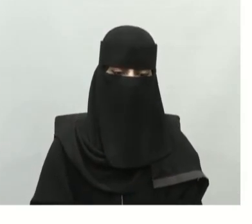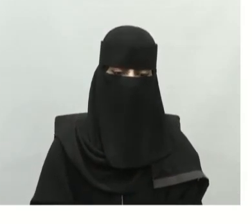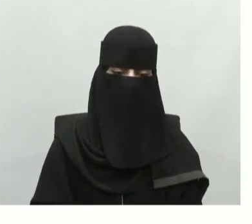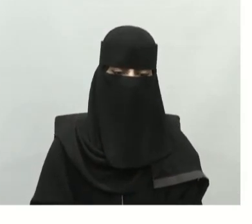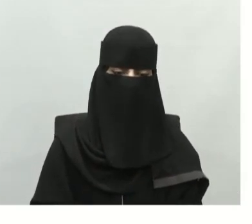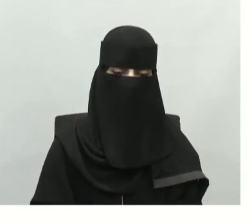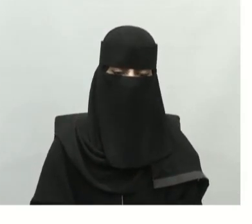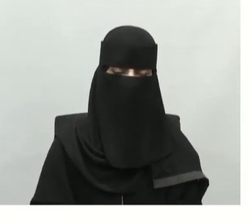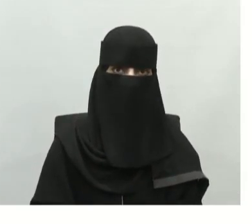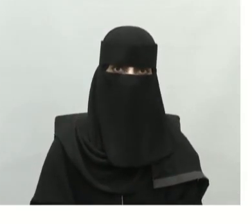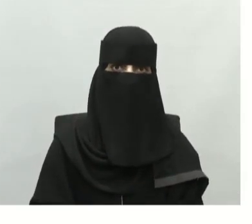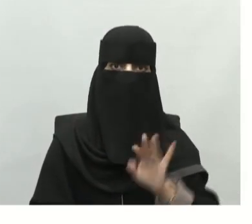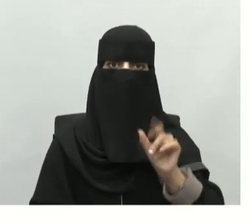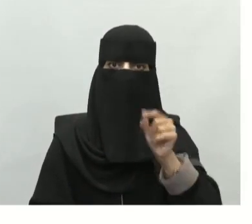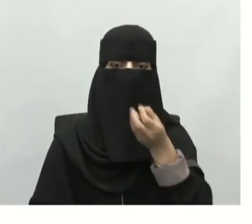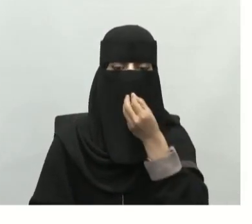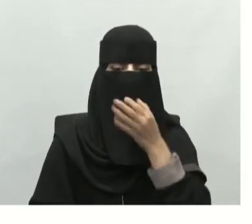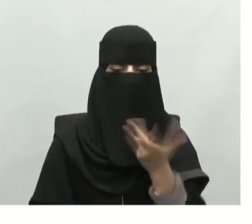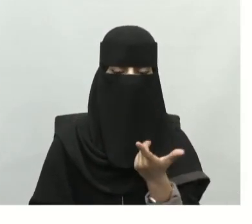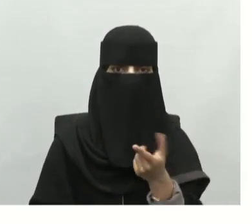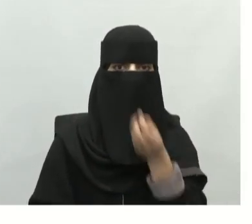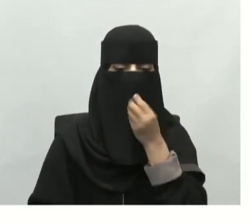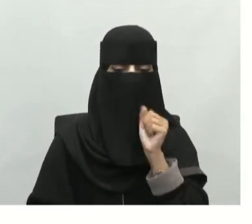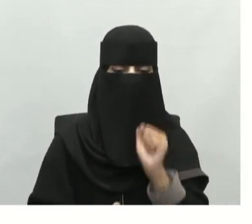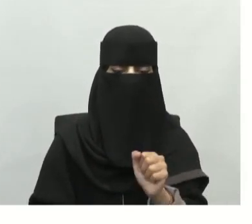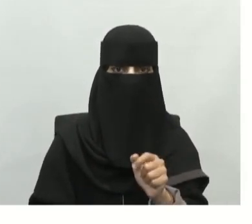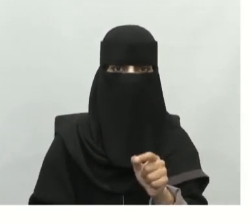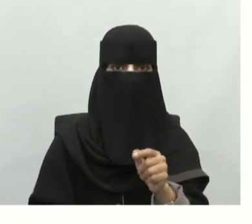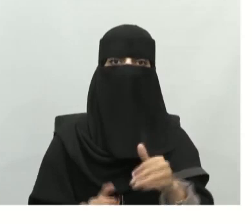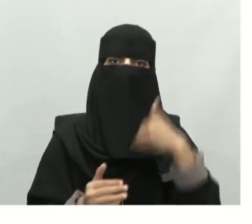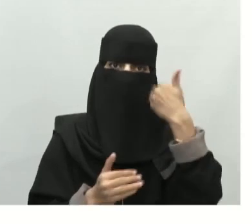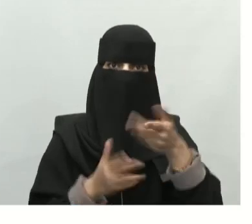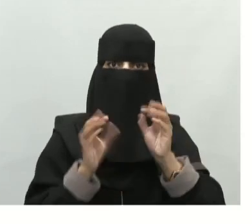بيض كيف تتغذى راح نتعرف عليها في الدرس